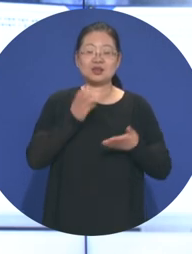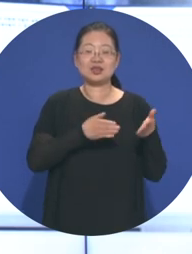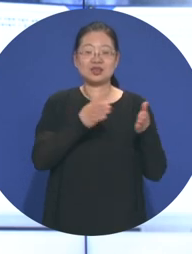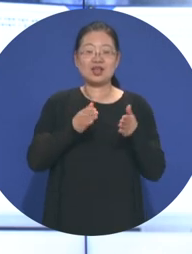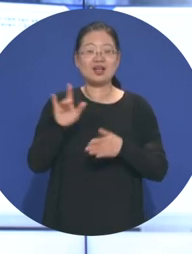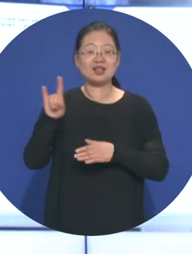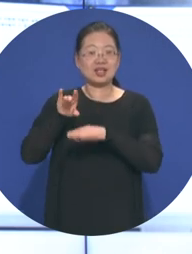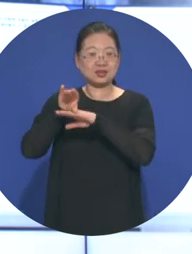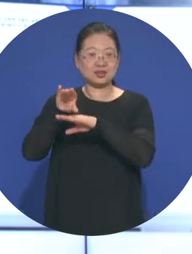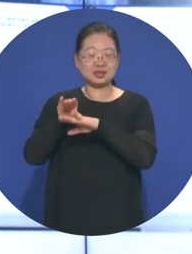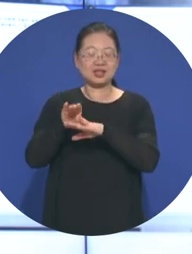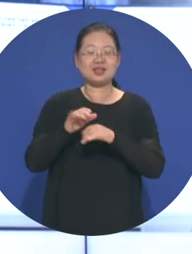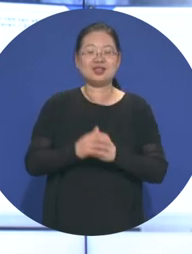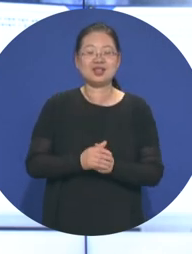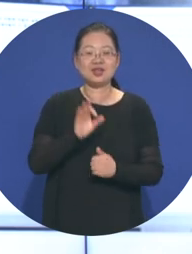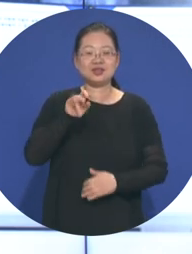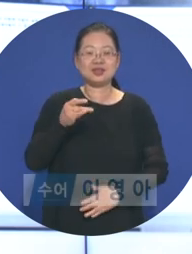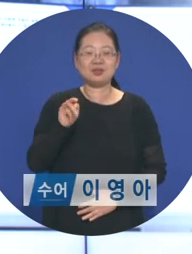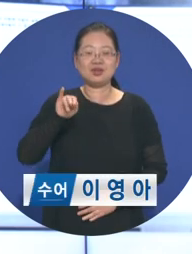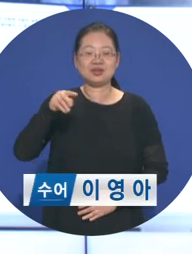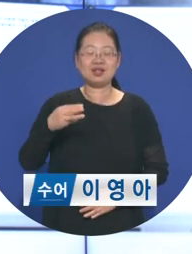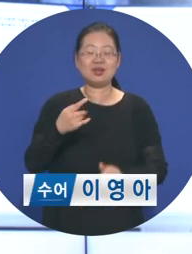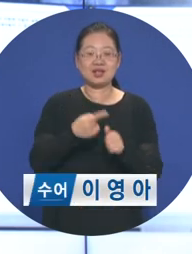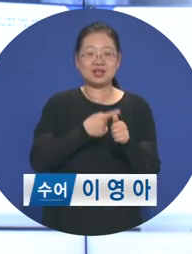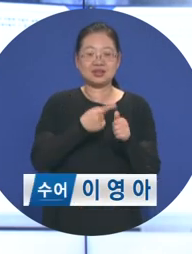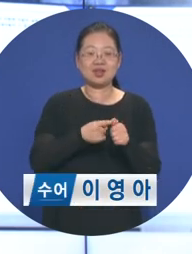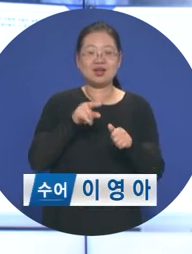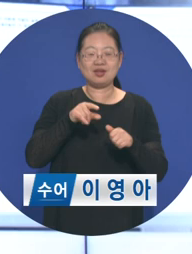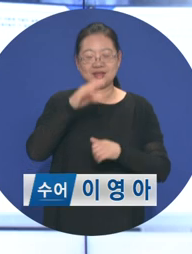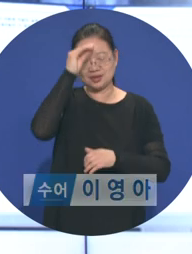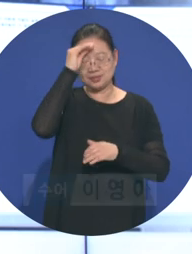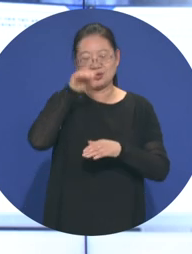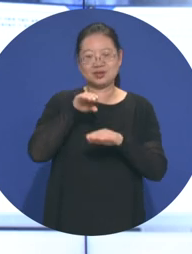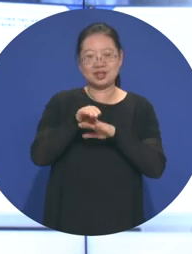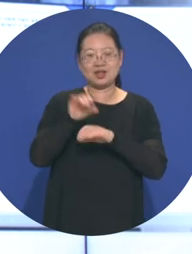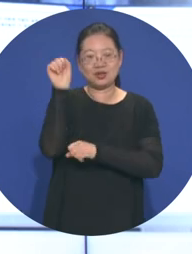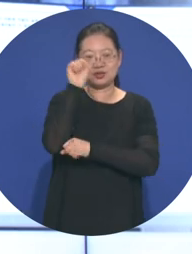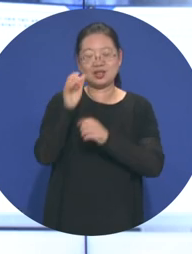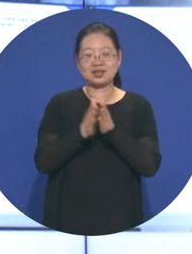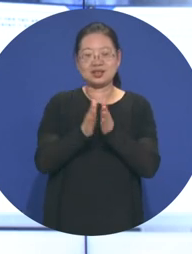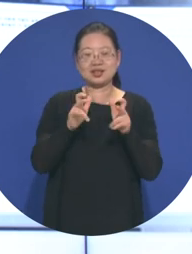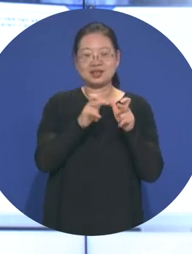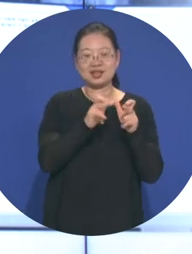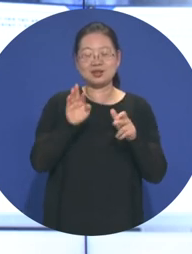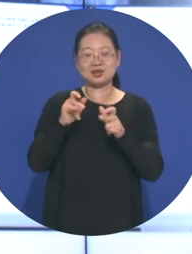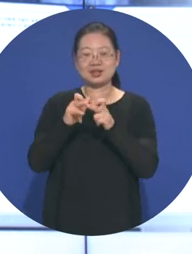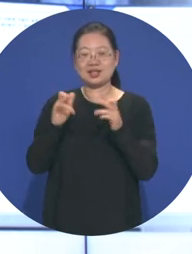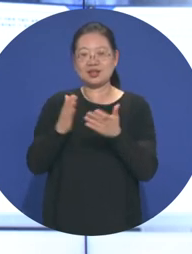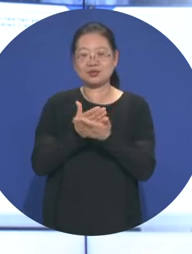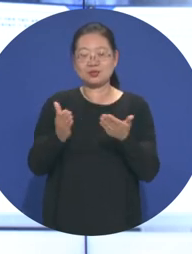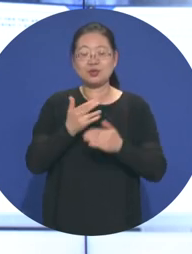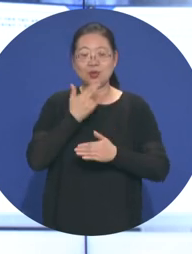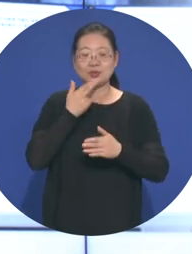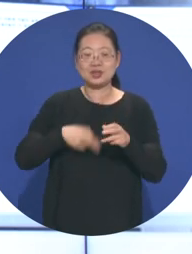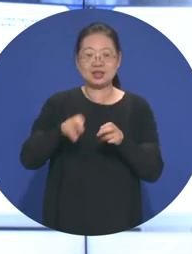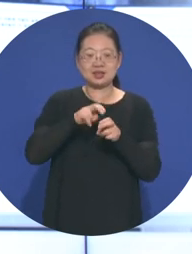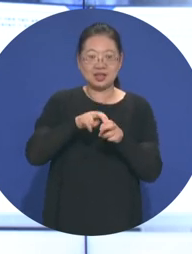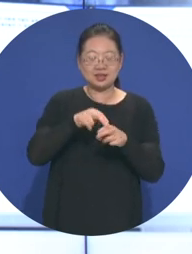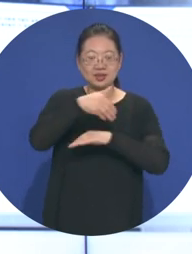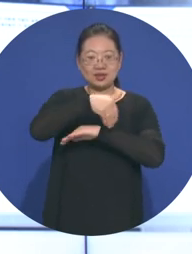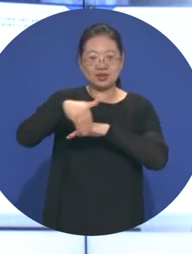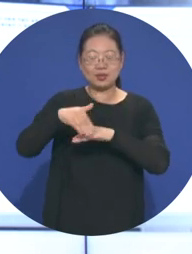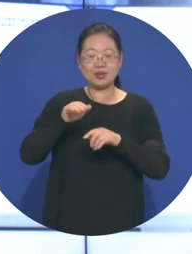경기도가 현대자동차와 함께 유니버셜 친환경차 시범 운영을 추진합니다. 장애, 비장애 구분 없이 탈 수 있도록